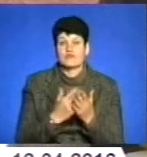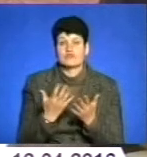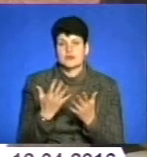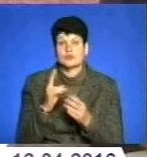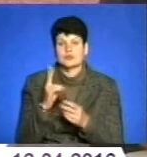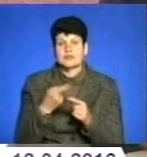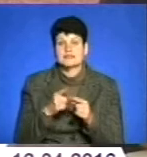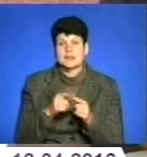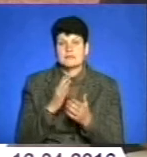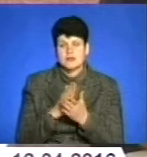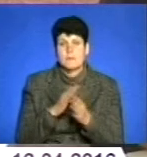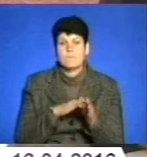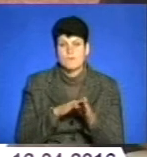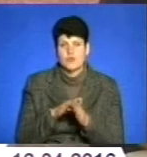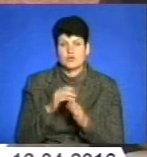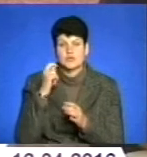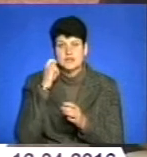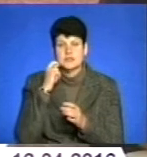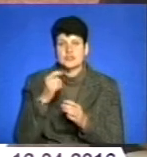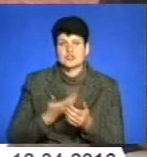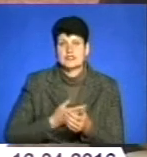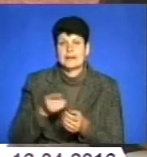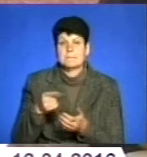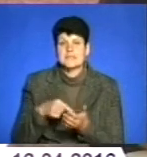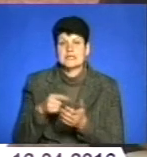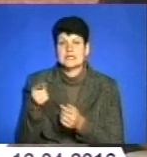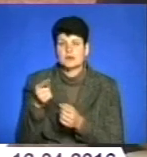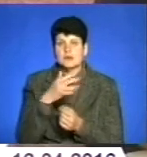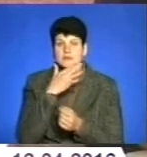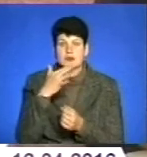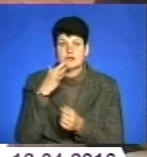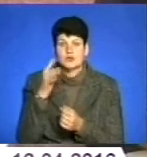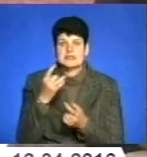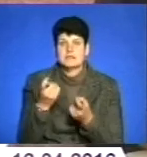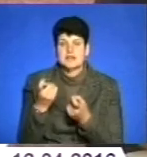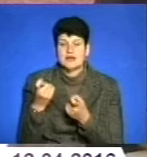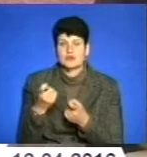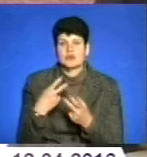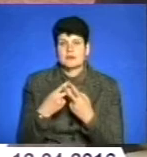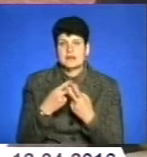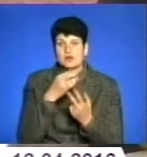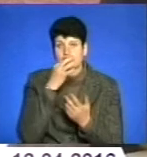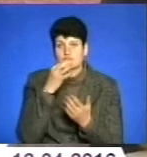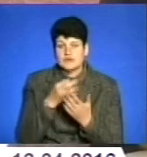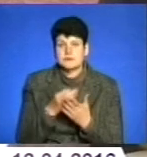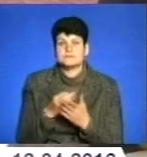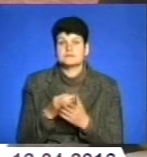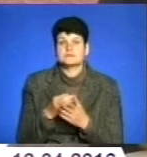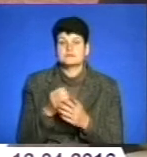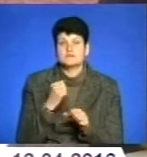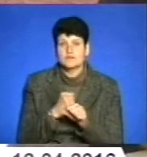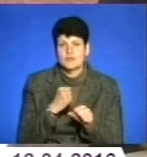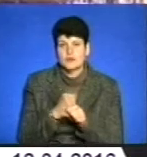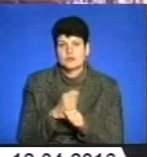Ним виявився повнолітній житель міста Тернополя, який неодноразово притягувався до кримінальної відповідальності за вчинення умисних